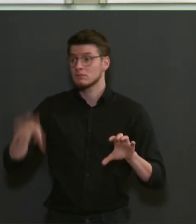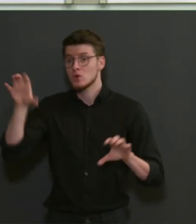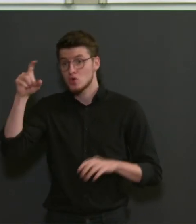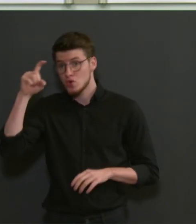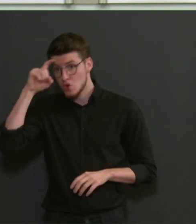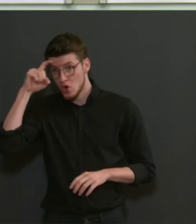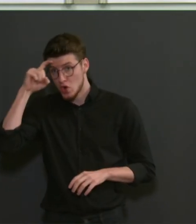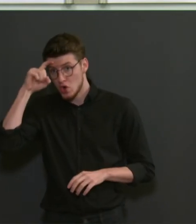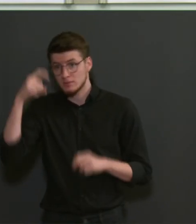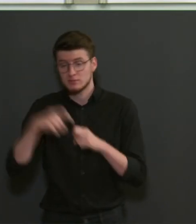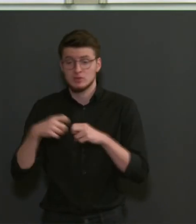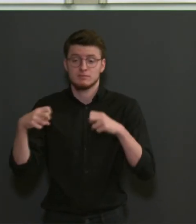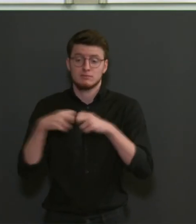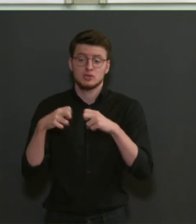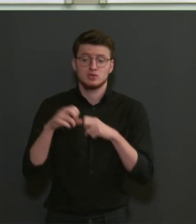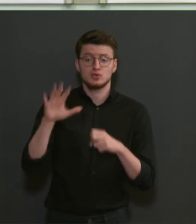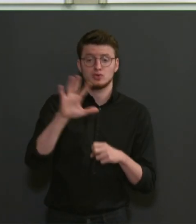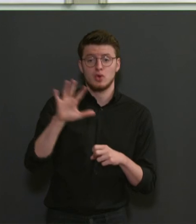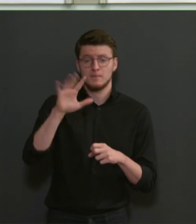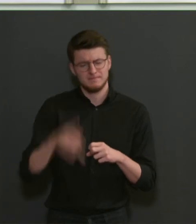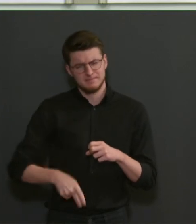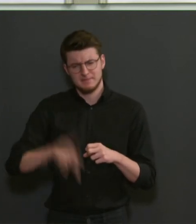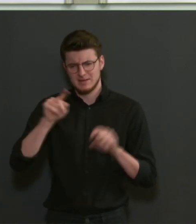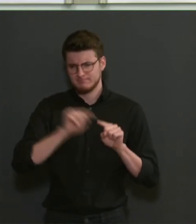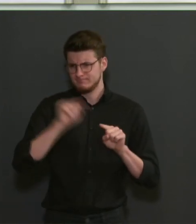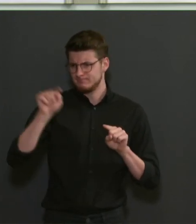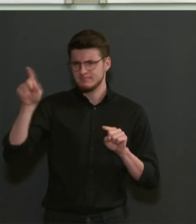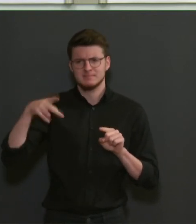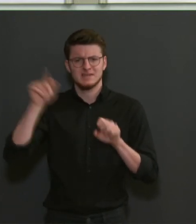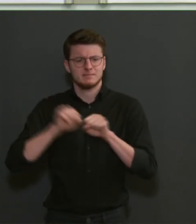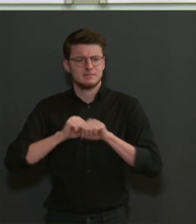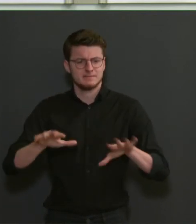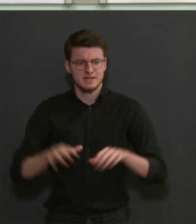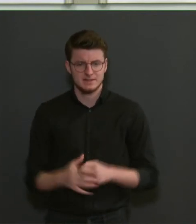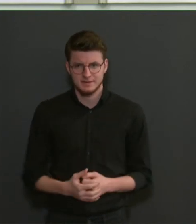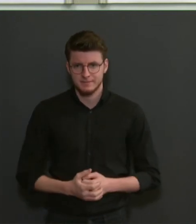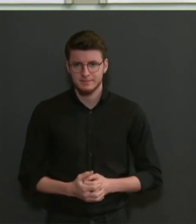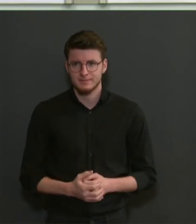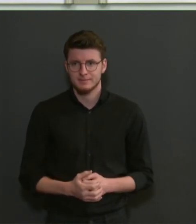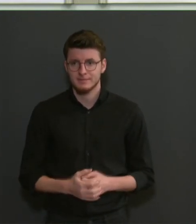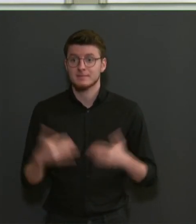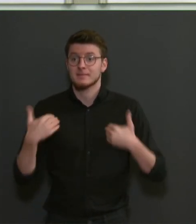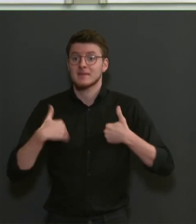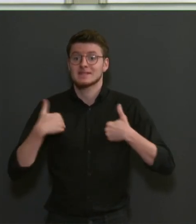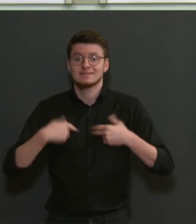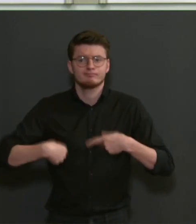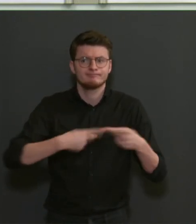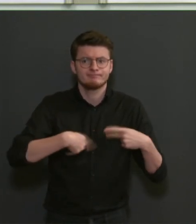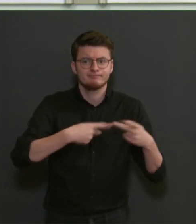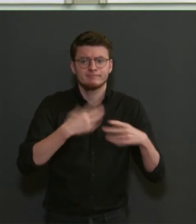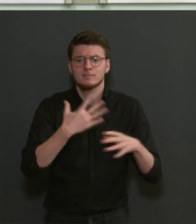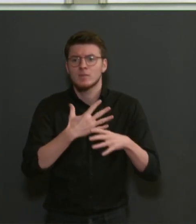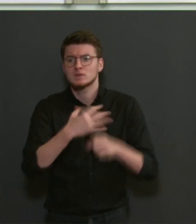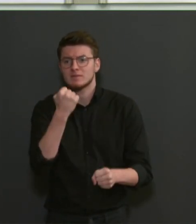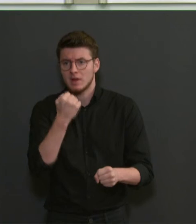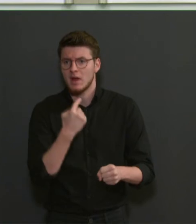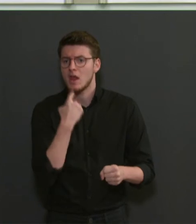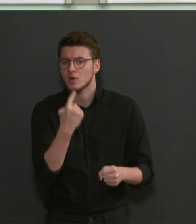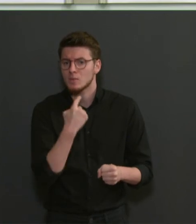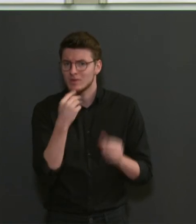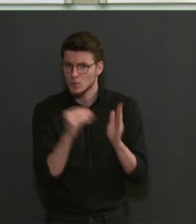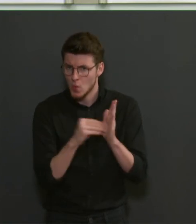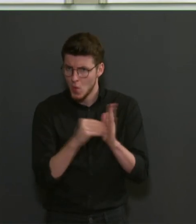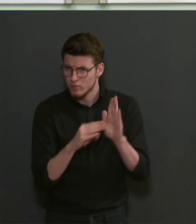De ziekenhuisopnames blijven verder toenemen op weekbasis, maar mogelijk is ook hier een kantelpunt in